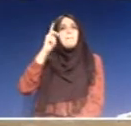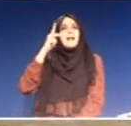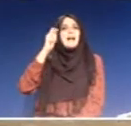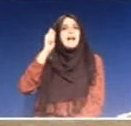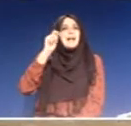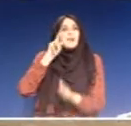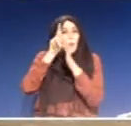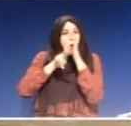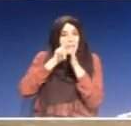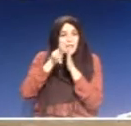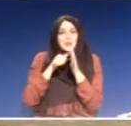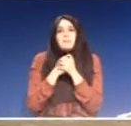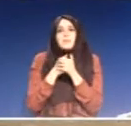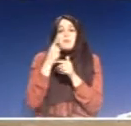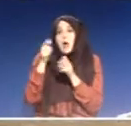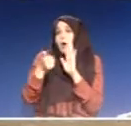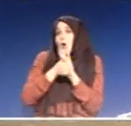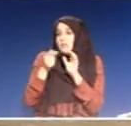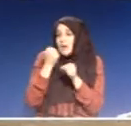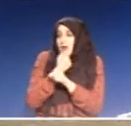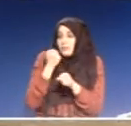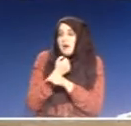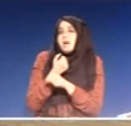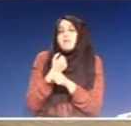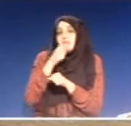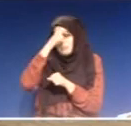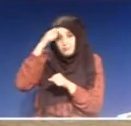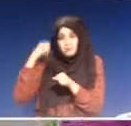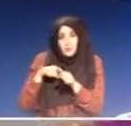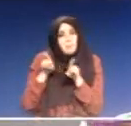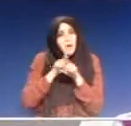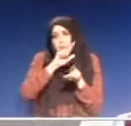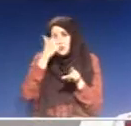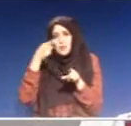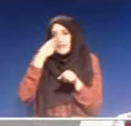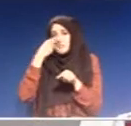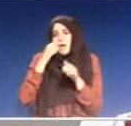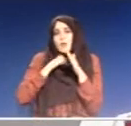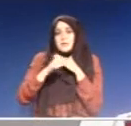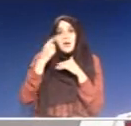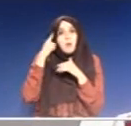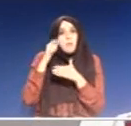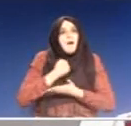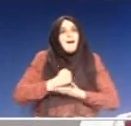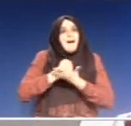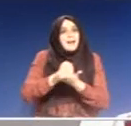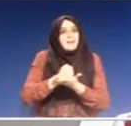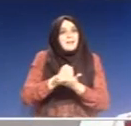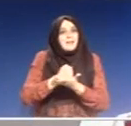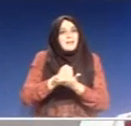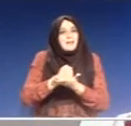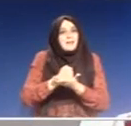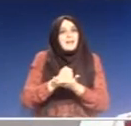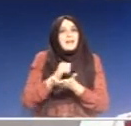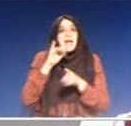الذي يقوم به هو وغيره من الخبراء العقاريين من أجل مساعدة سواء